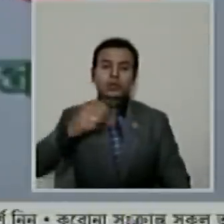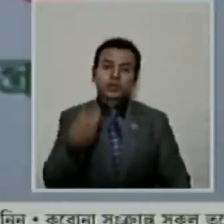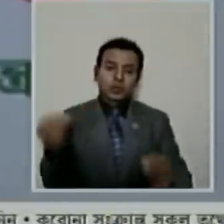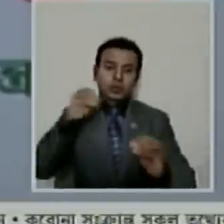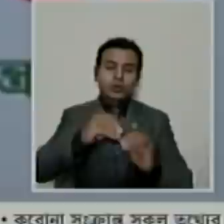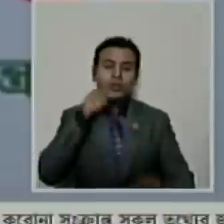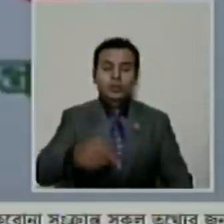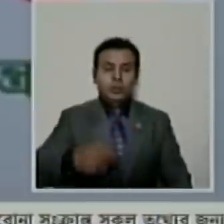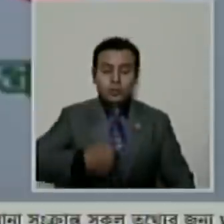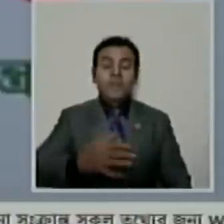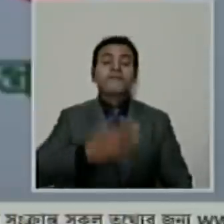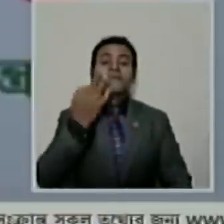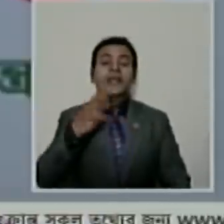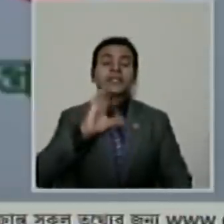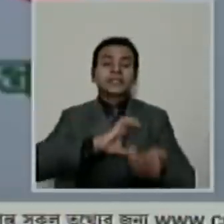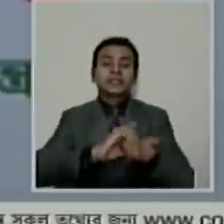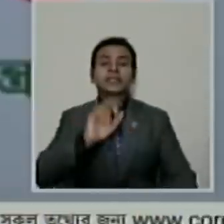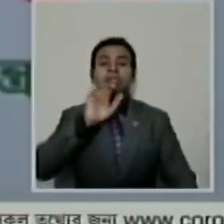24 ঘন্টায় বেড়েছে 54 জন চিকিৎসক।